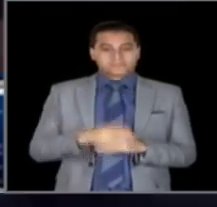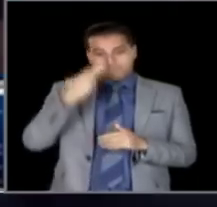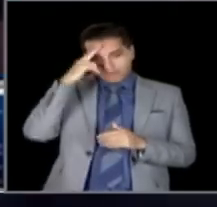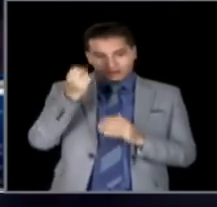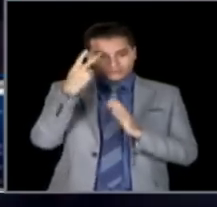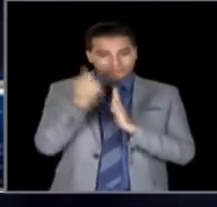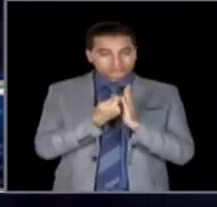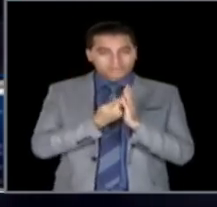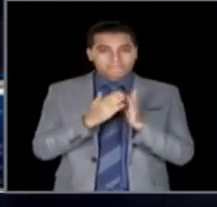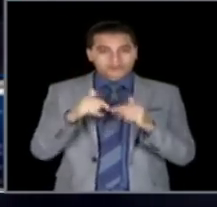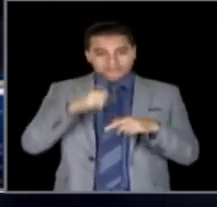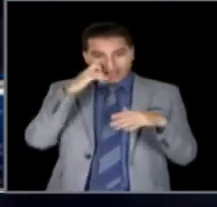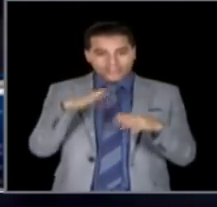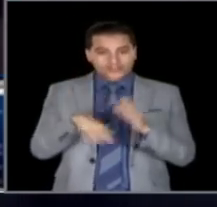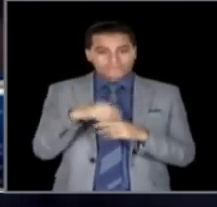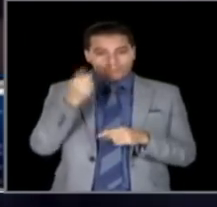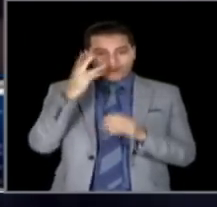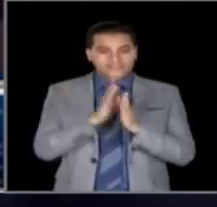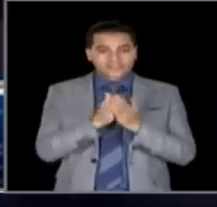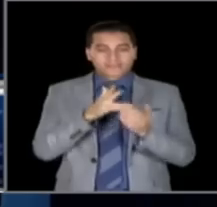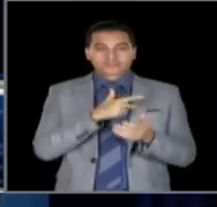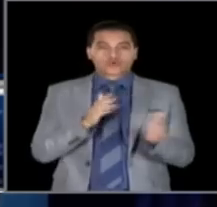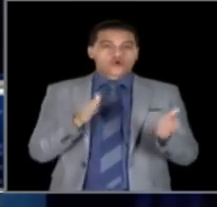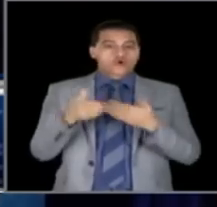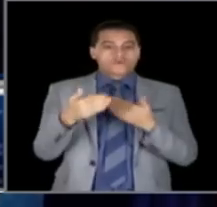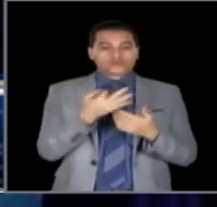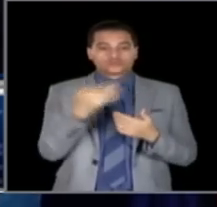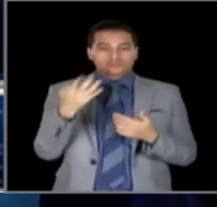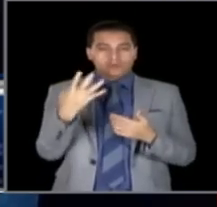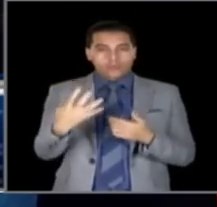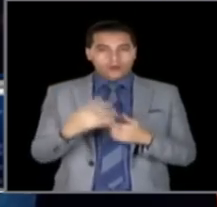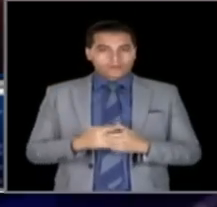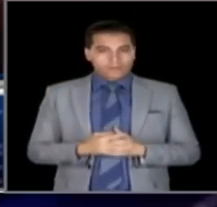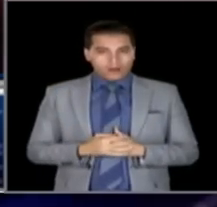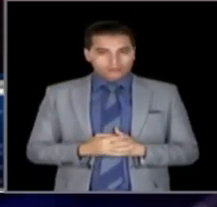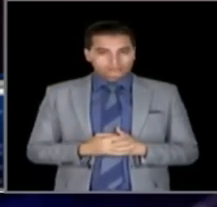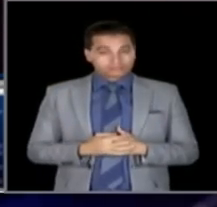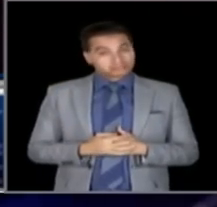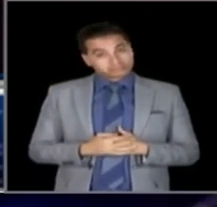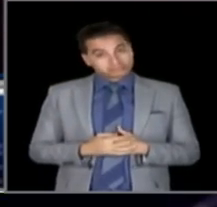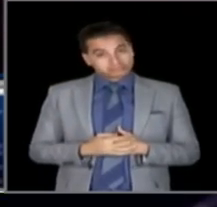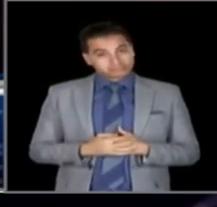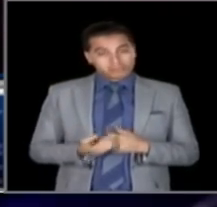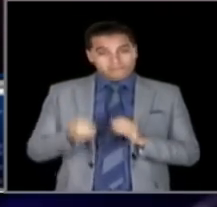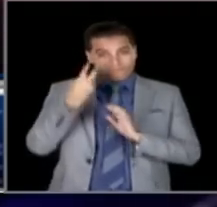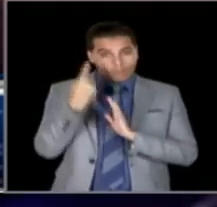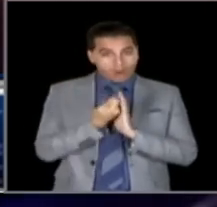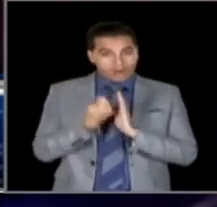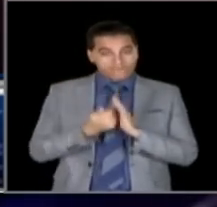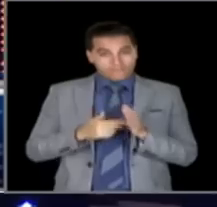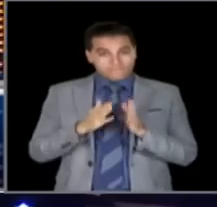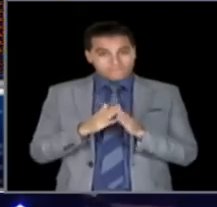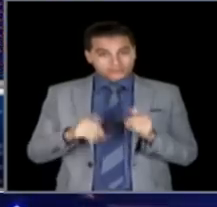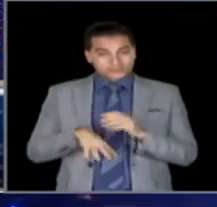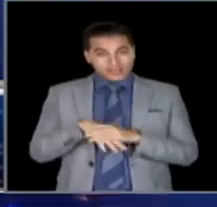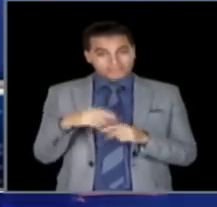من هو الروائي المصري المعاصر مؤلف كتاب غرفه 304؟